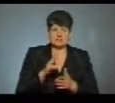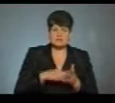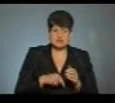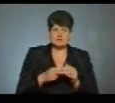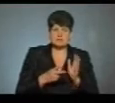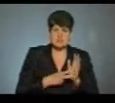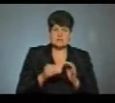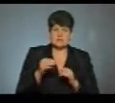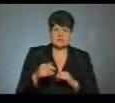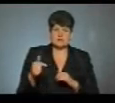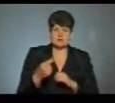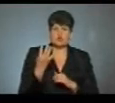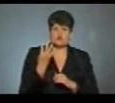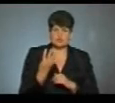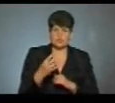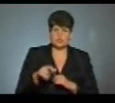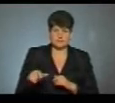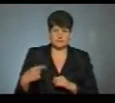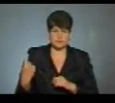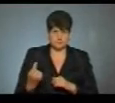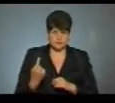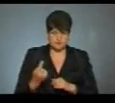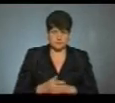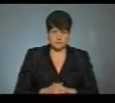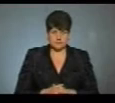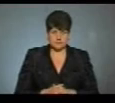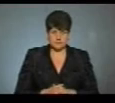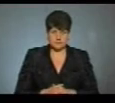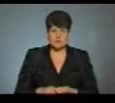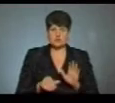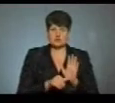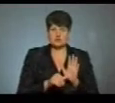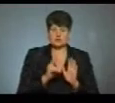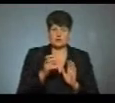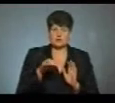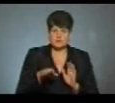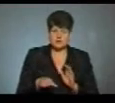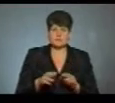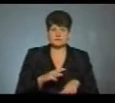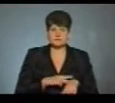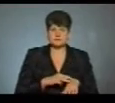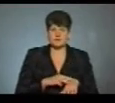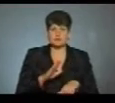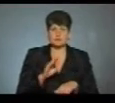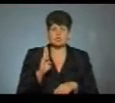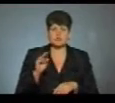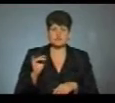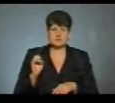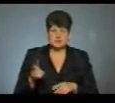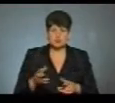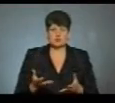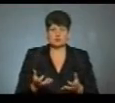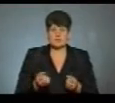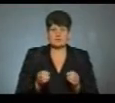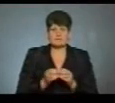тисяч гривень 4 жителів області, повідомив Сергій Крета. З 6 квітня правозахисник Володимир Шевченко отримав близько